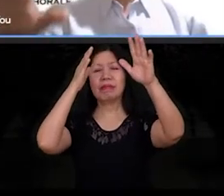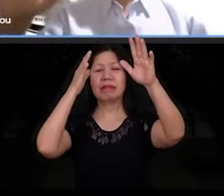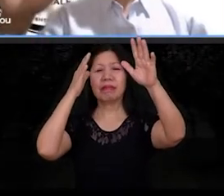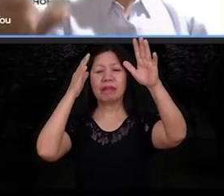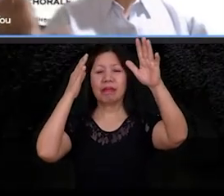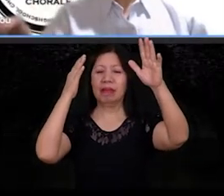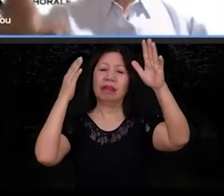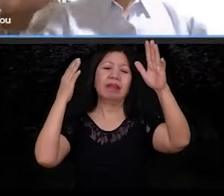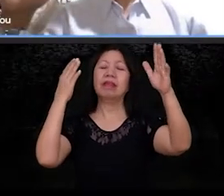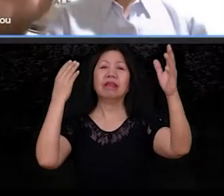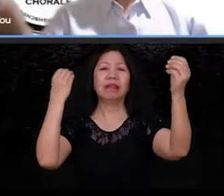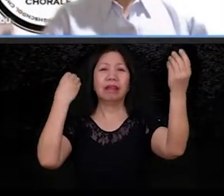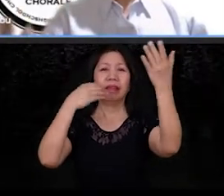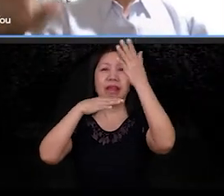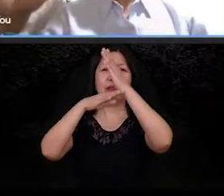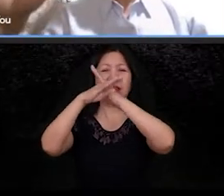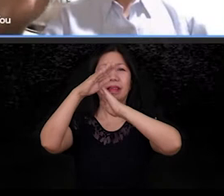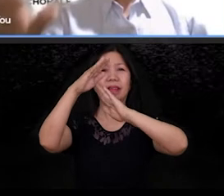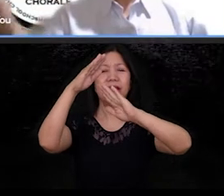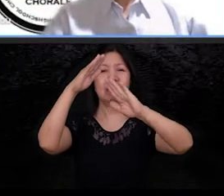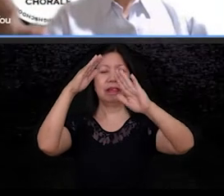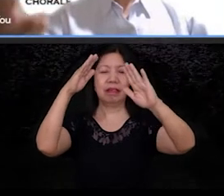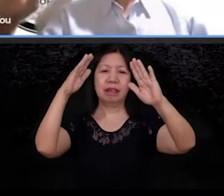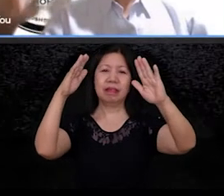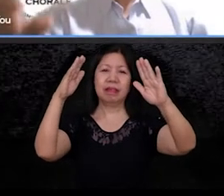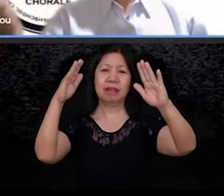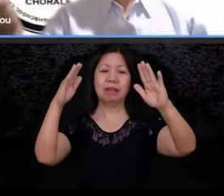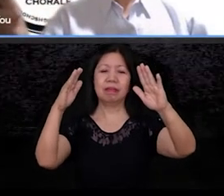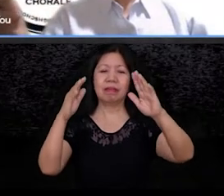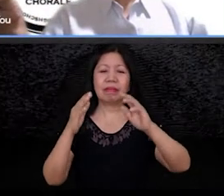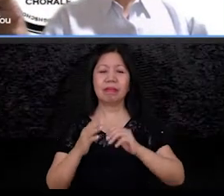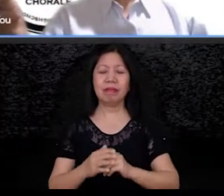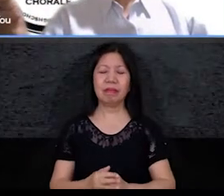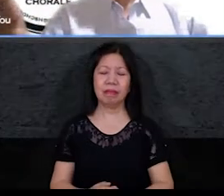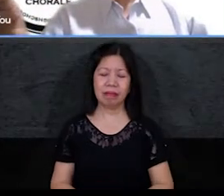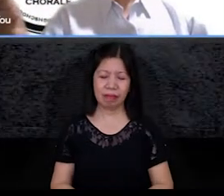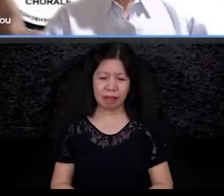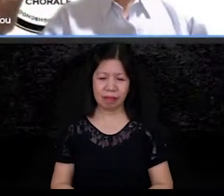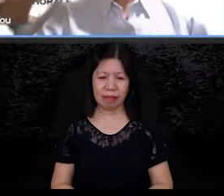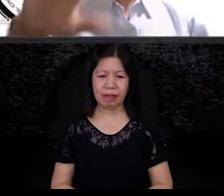Thank you.